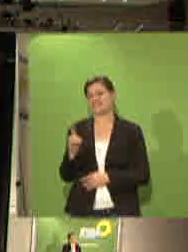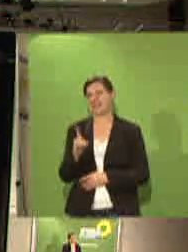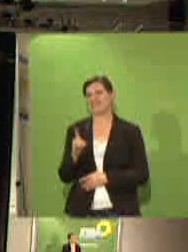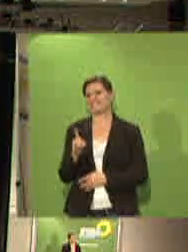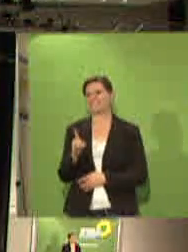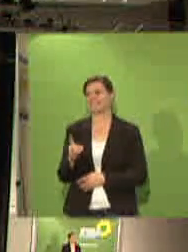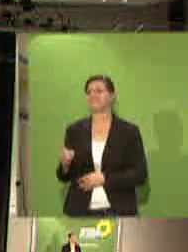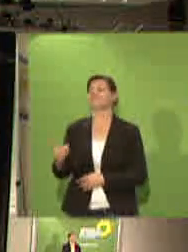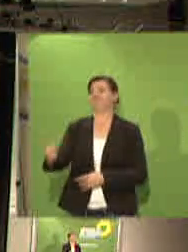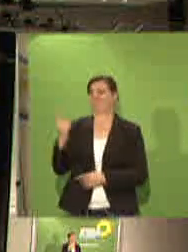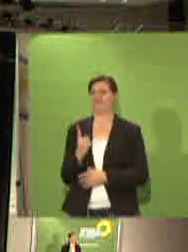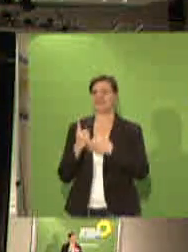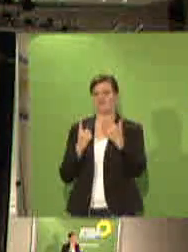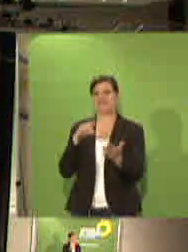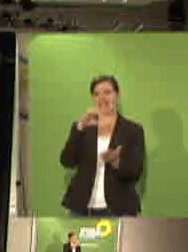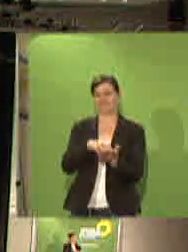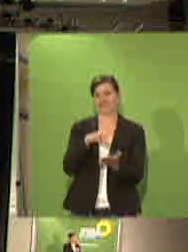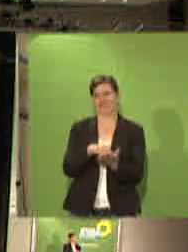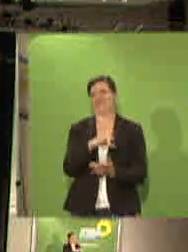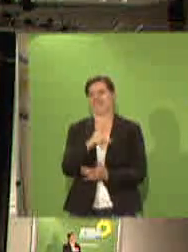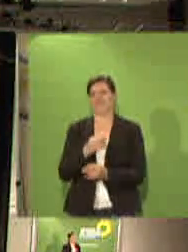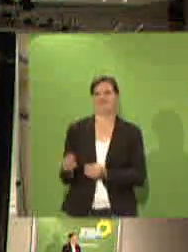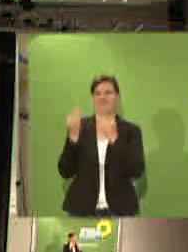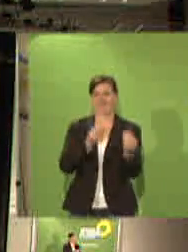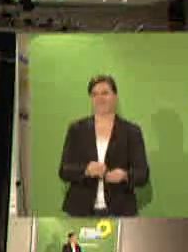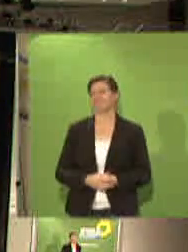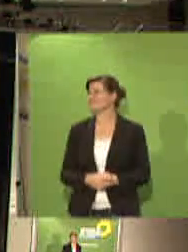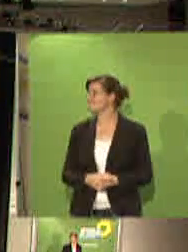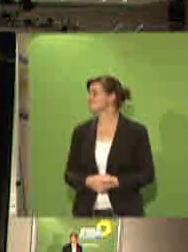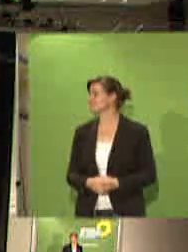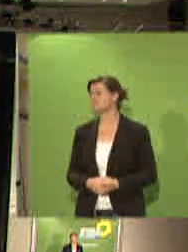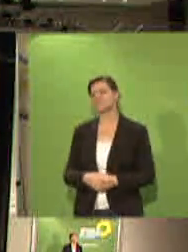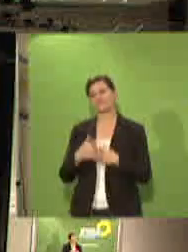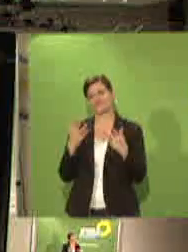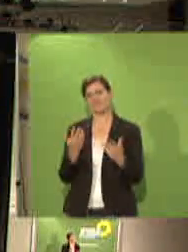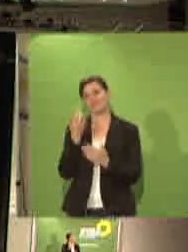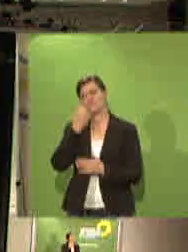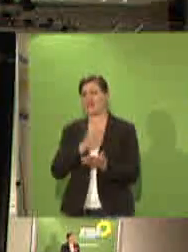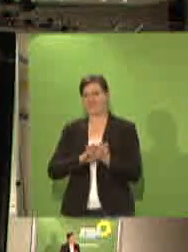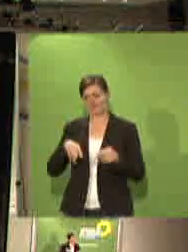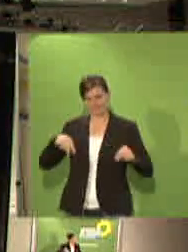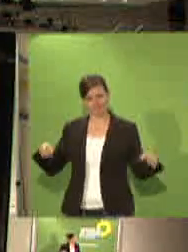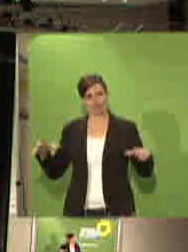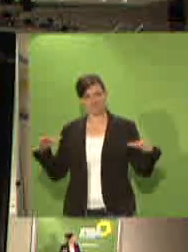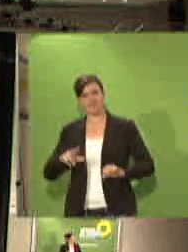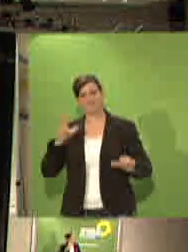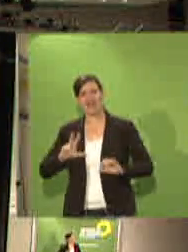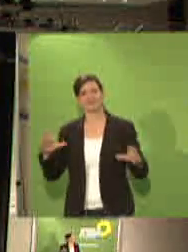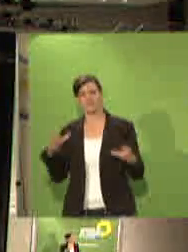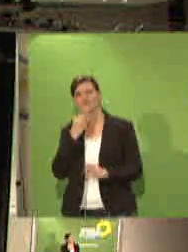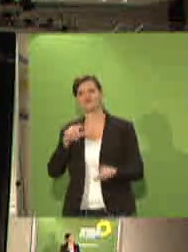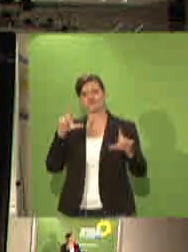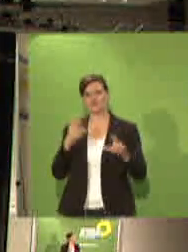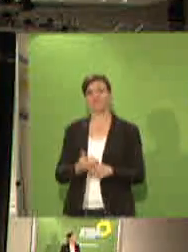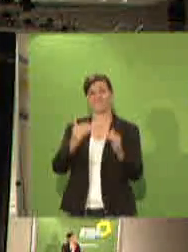dann hinterher den Stadtlohnern. Genau. Wir machen weiter. Weil die Edith, du kriegst das dann gleich hier und wart einfach. Wir machen gleich noch ein schönes Foto mit allen. Es geht